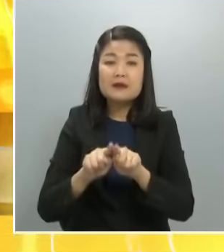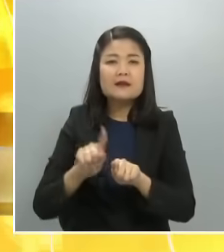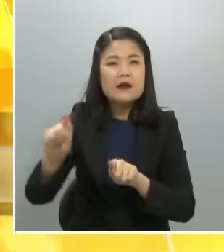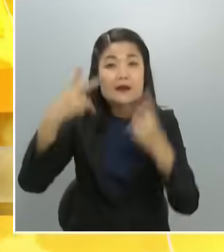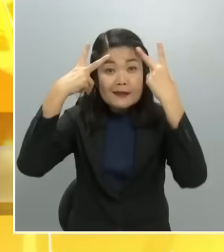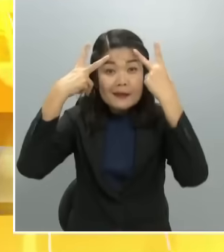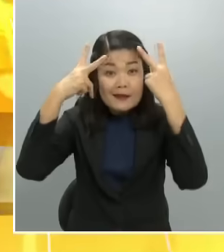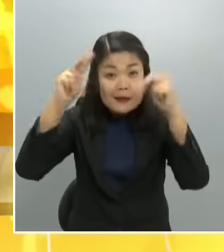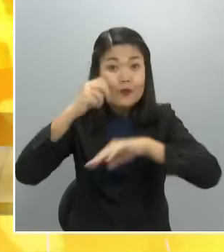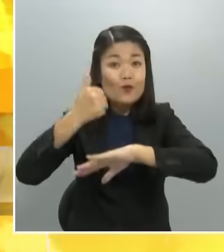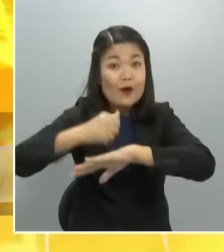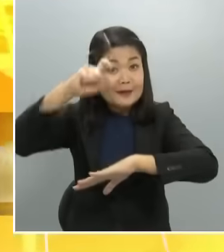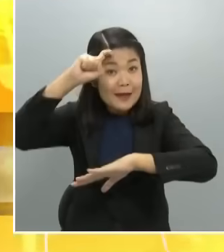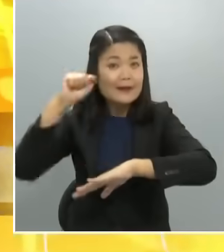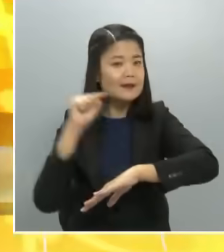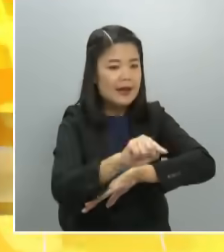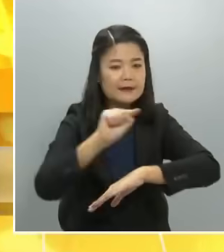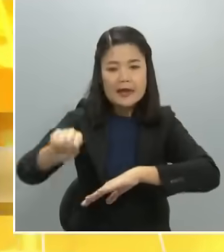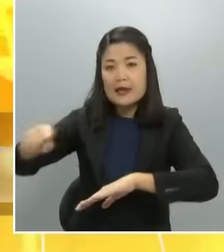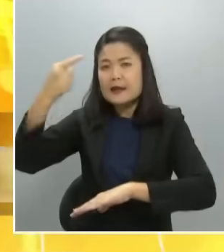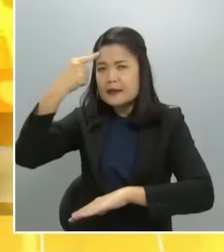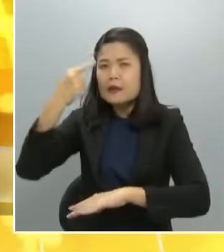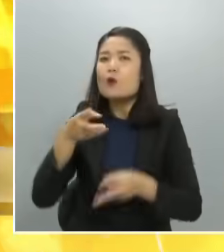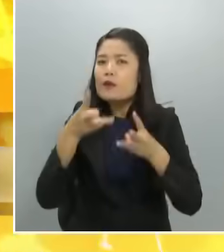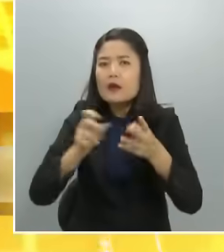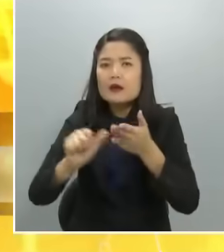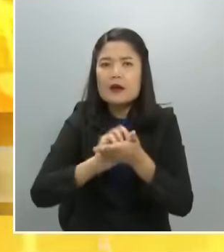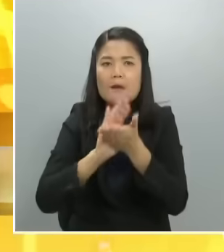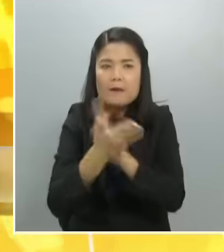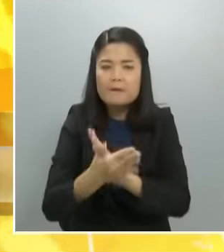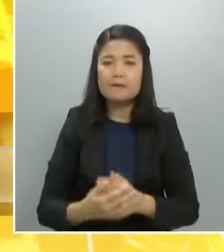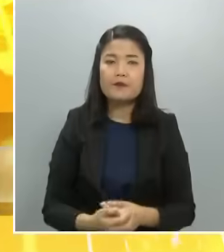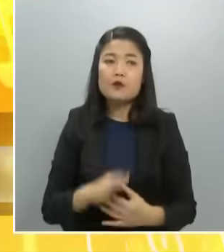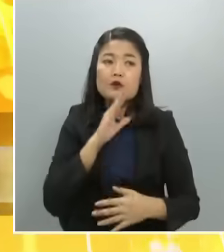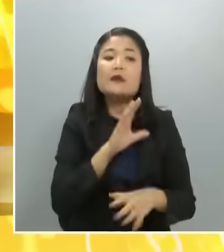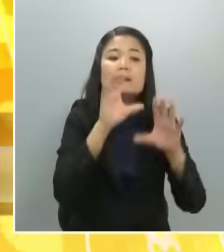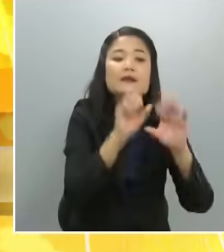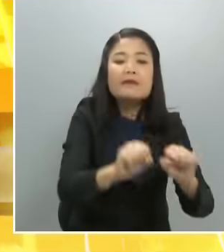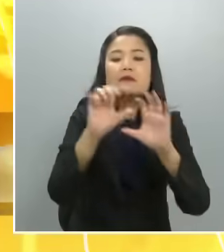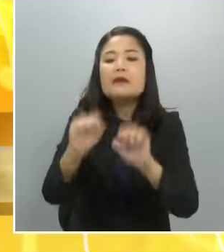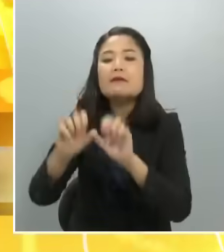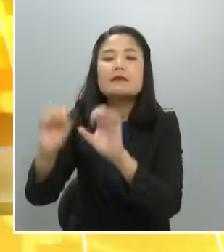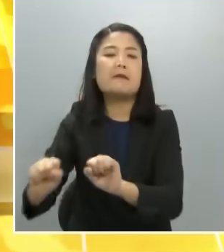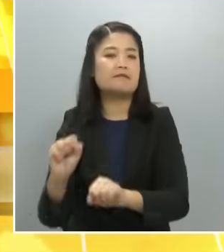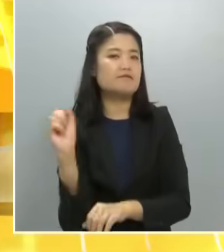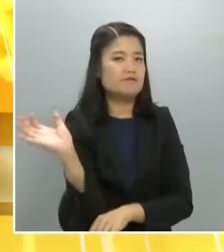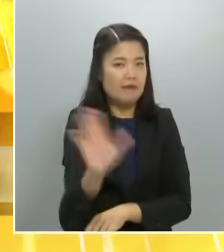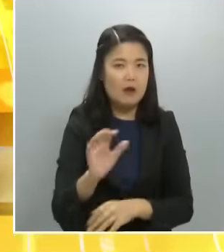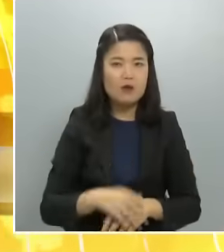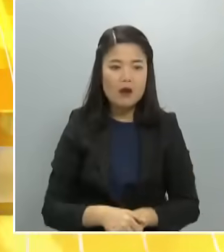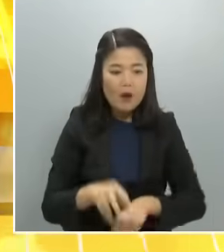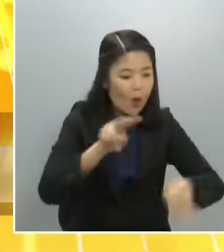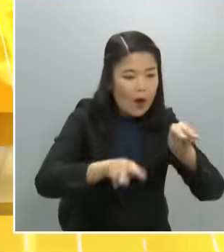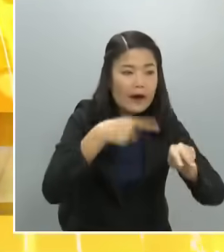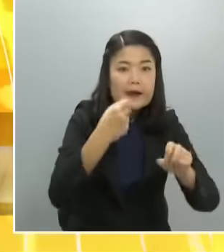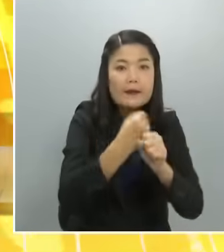คิดหาทางแก้ไขระยะยาวทั้งระบบไม่ใช่มัวแต่มาแก้ปัญหาที่ปลายเหตุในการไล่จับกลุ่มกระทำ